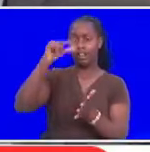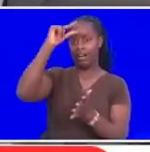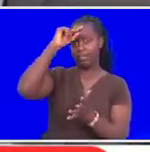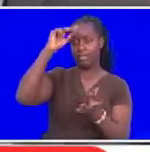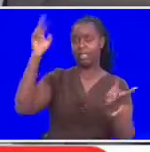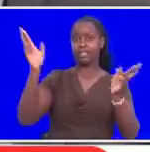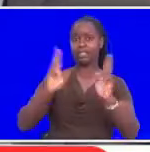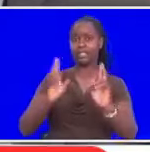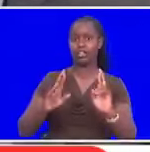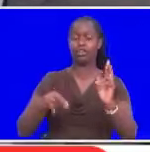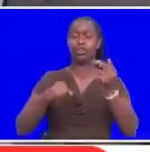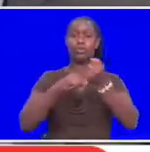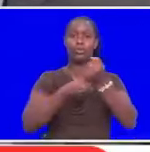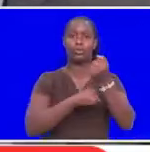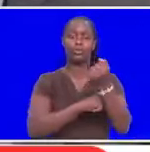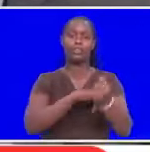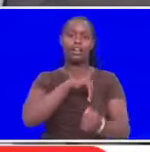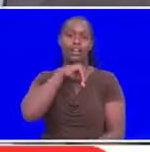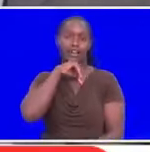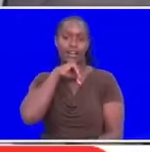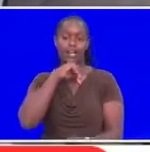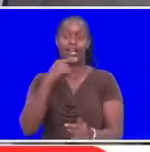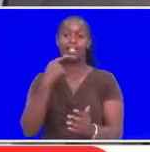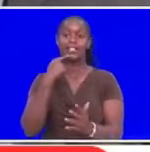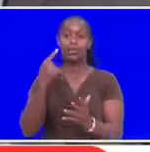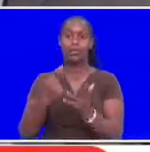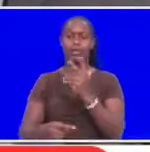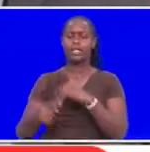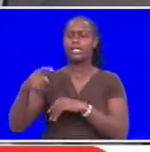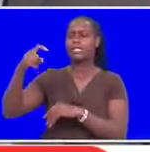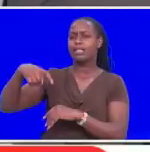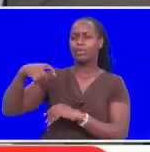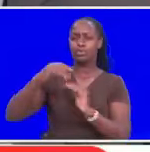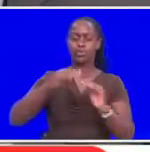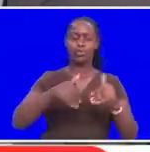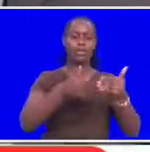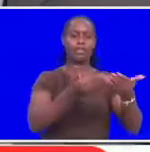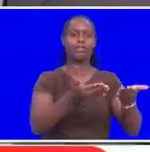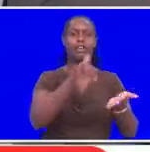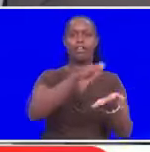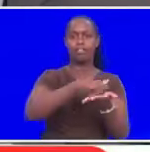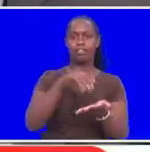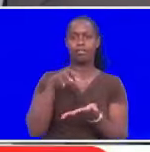tayari kuunga mkono Odinga, akisema anastahili kupata wadhifa